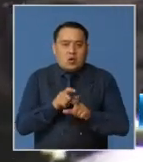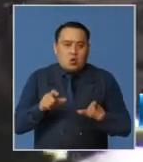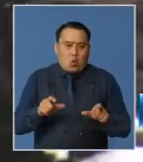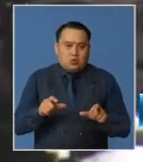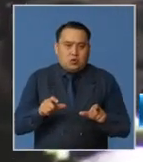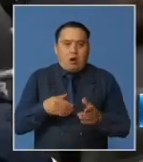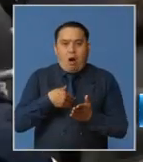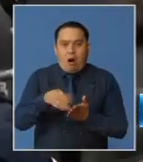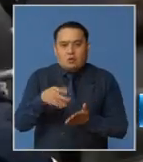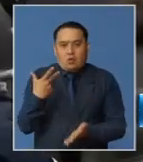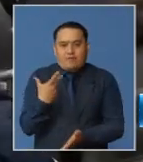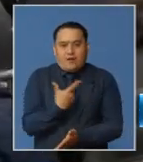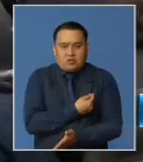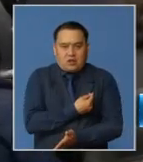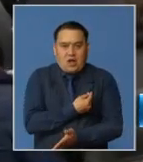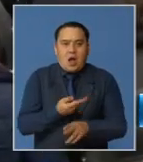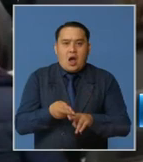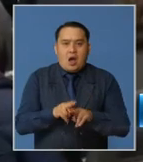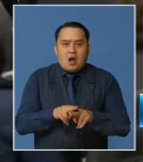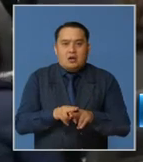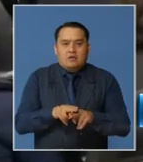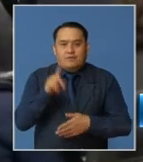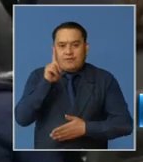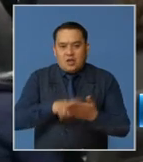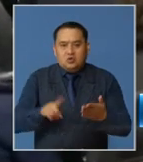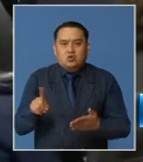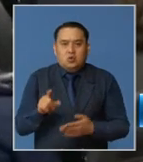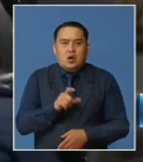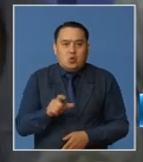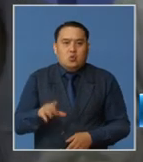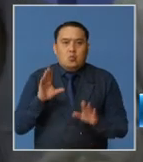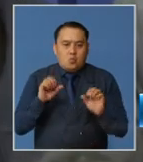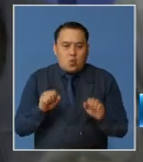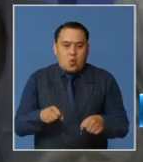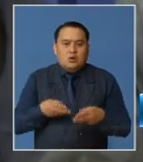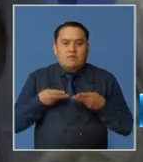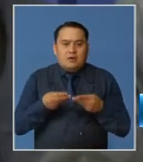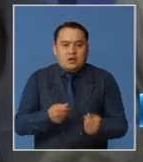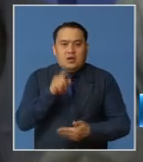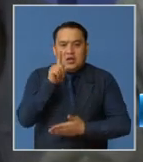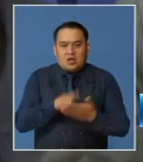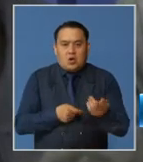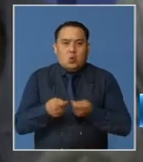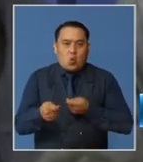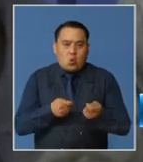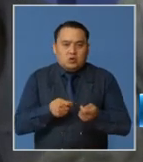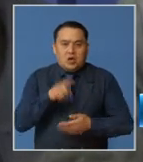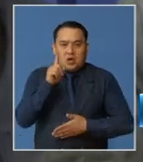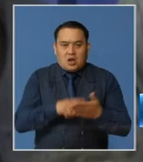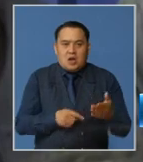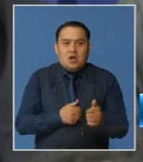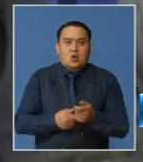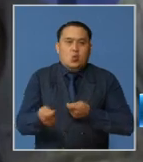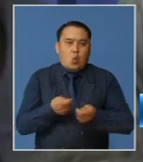общины отказываются от вакцинации. Энтони Фаучи надеется, что на этих людей смогут повлиять религиозные лидеры. Нужно, чтобы религиозные